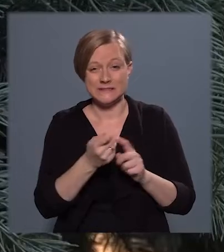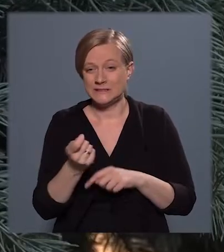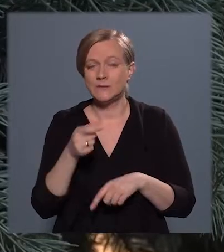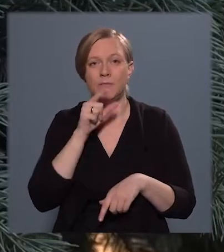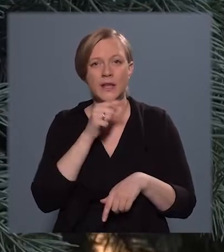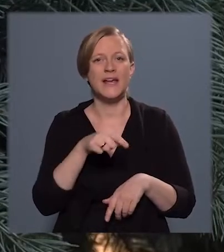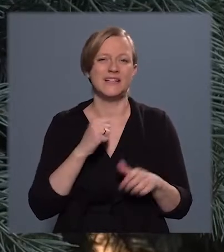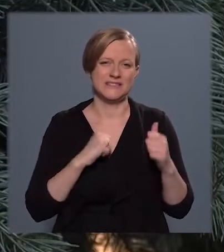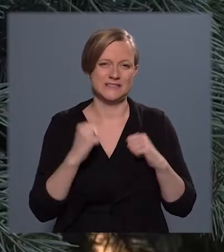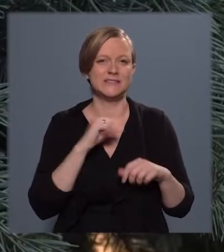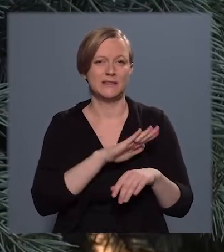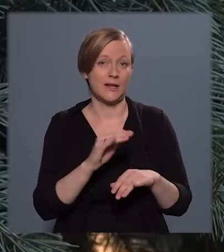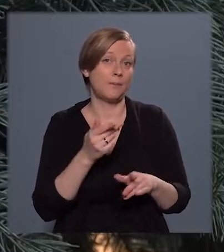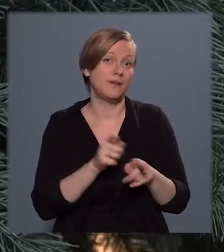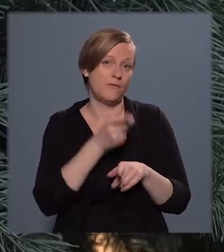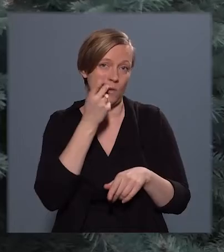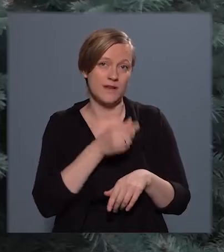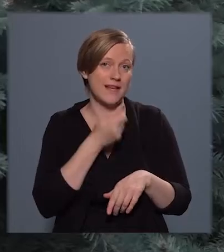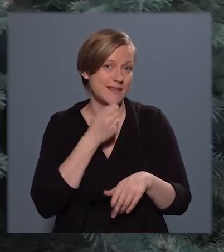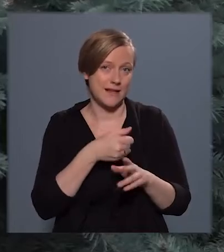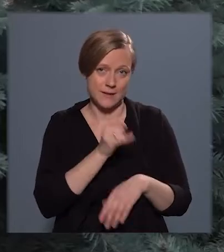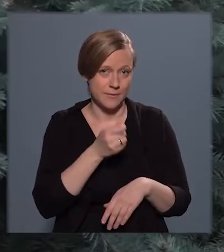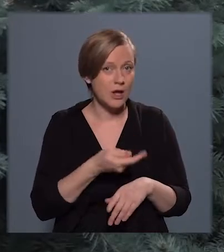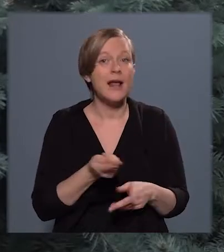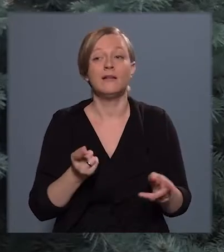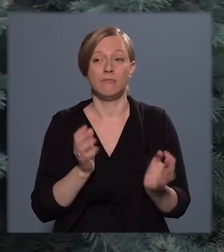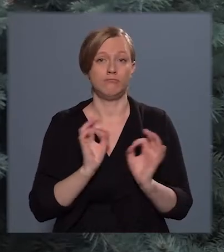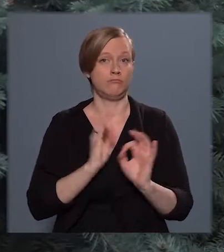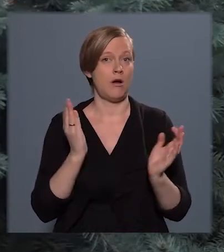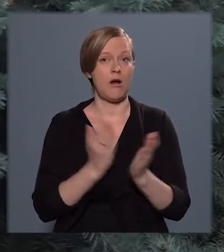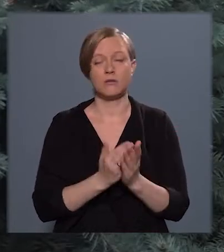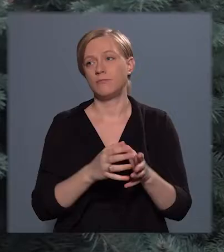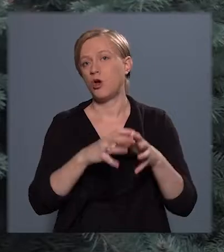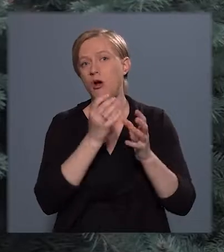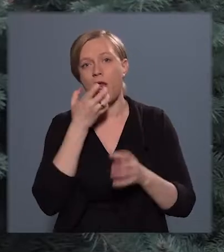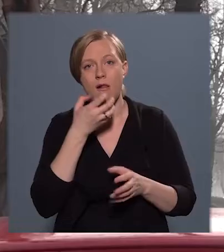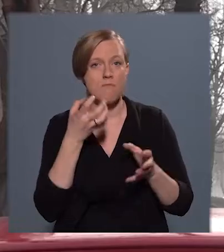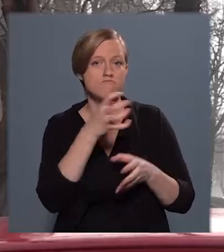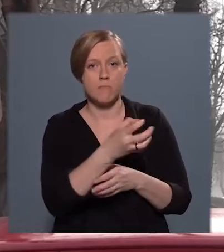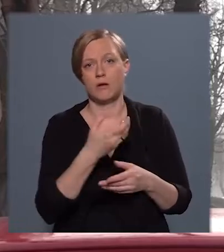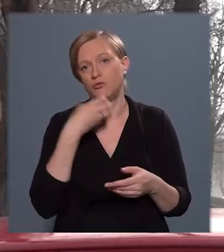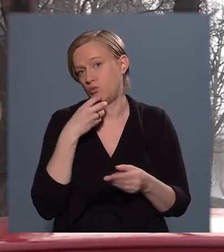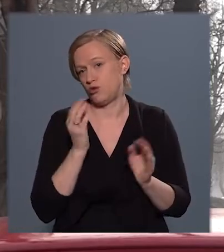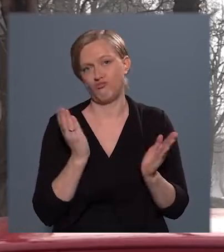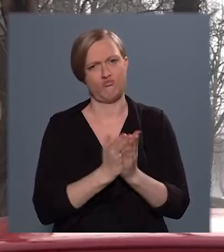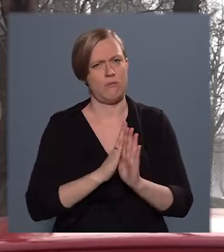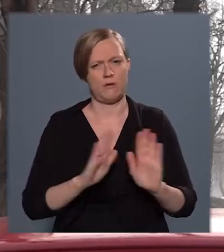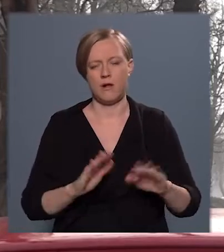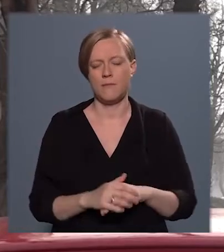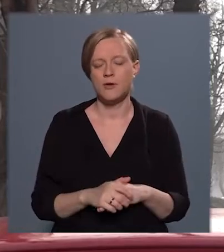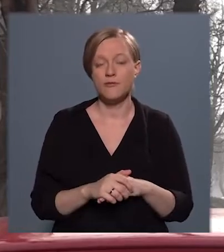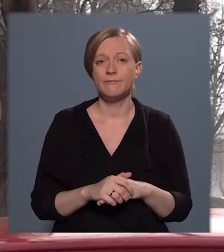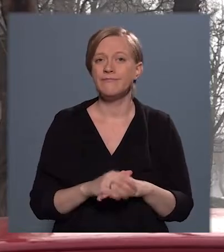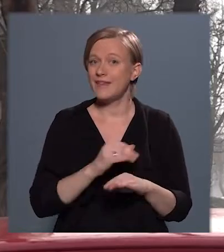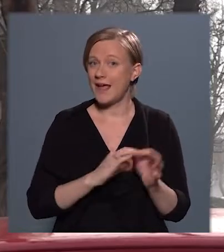ugyanúgy megsínlik, mint hogyha ételt nem találnak. De erre tökéletesen alkalmas egy alma, vagy valamiféle hasonló gyümölcs. Egész évben etethetjük